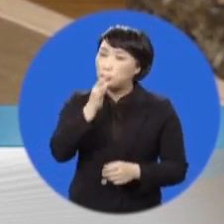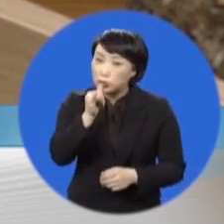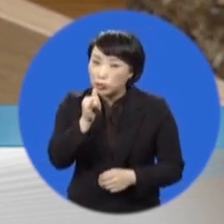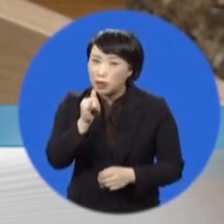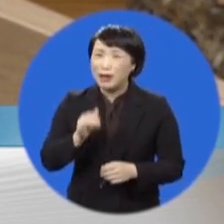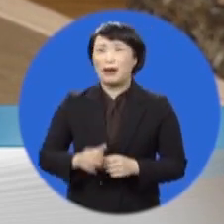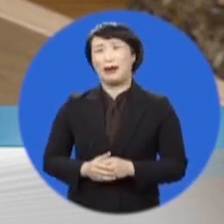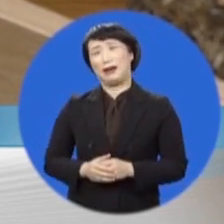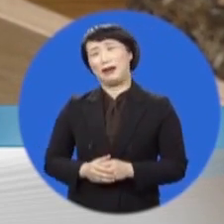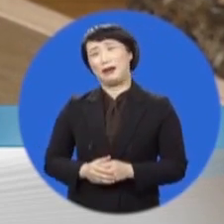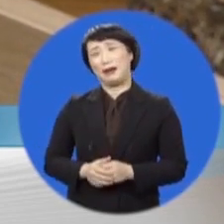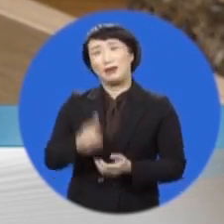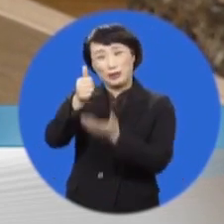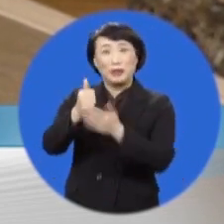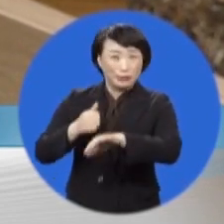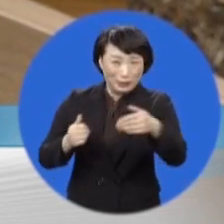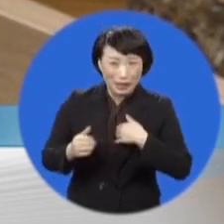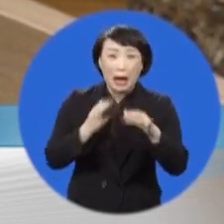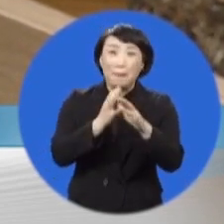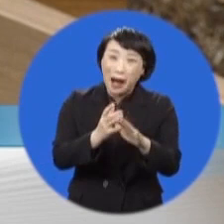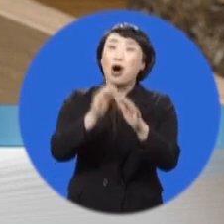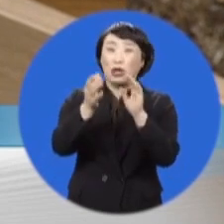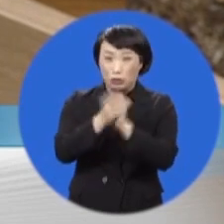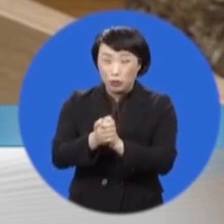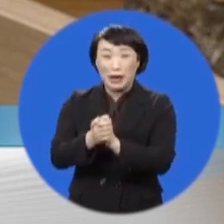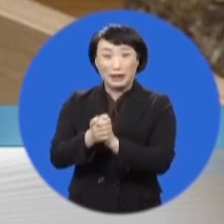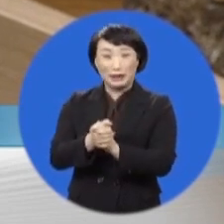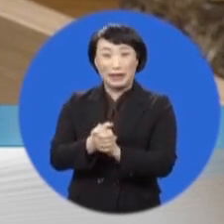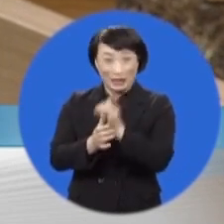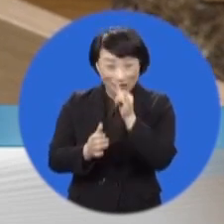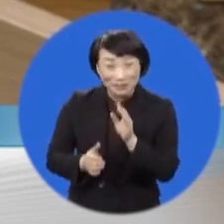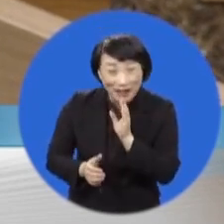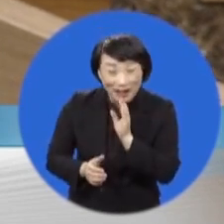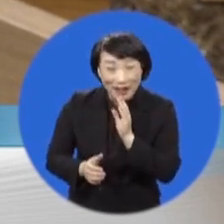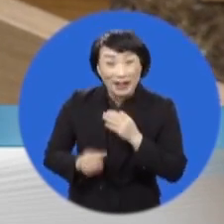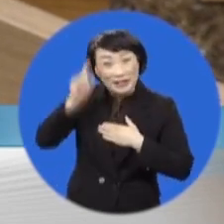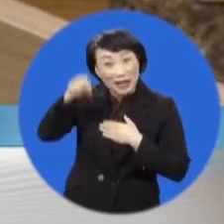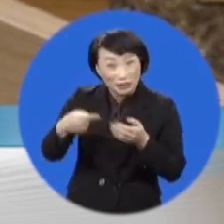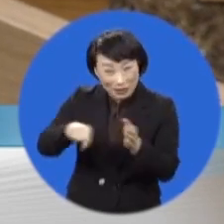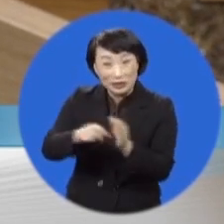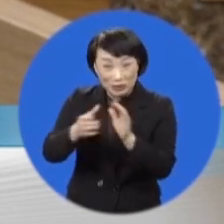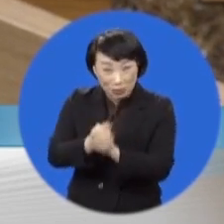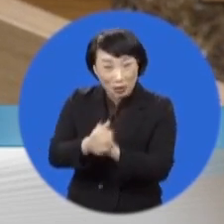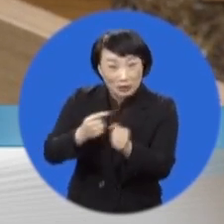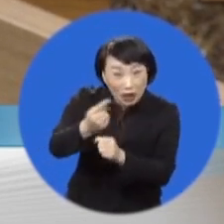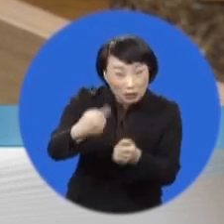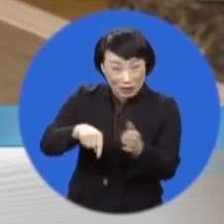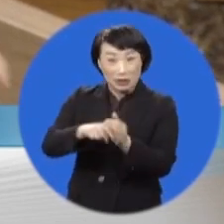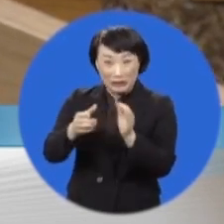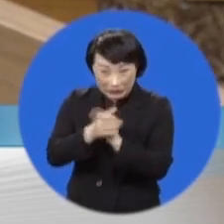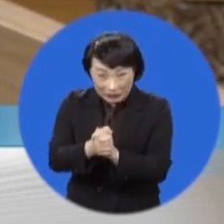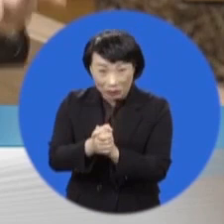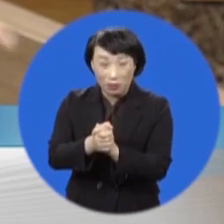우리 친구 기계 방문기 돈을 하게 하고 내일을 위해 기도하기 아무 내년을 위해 기도하게